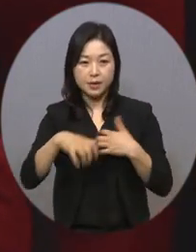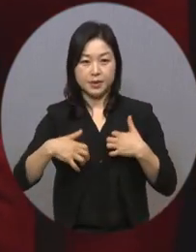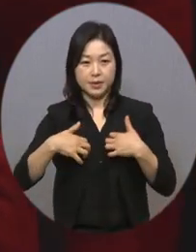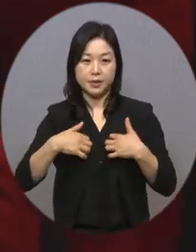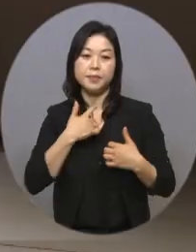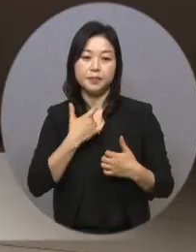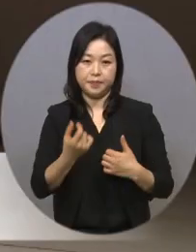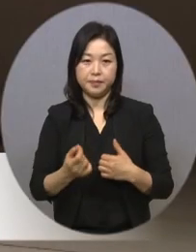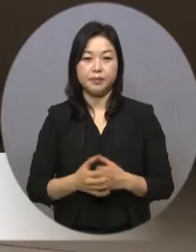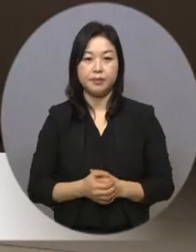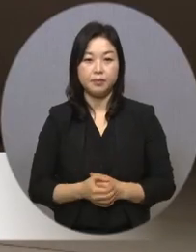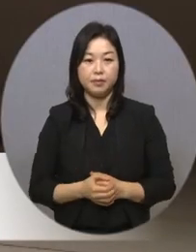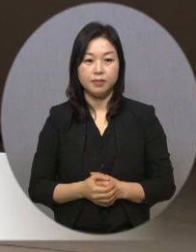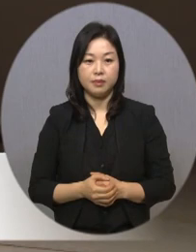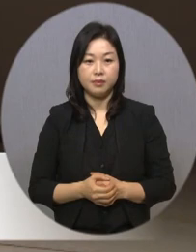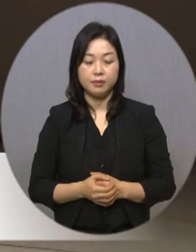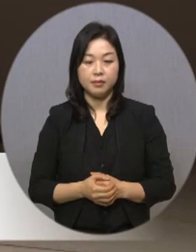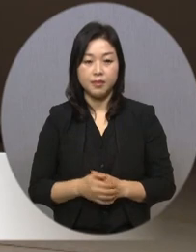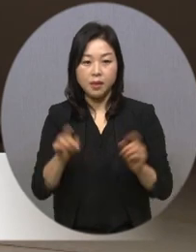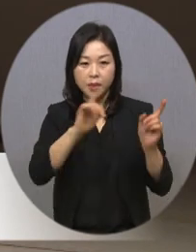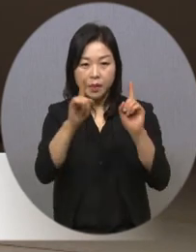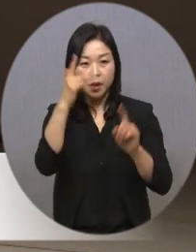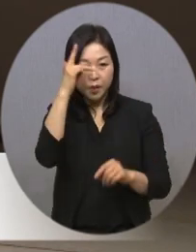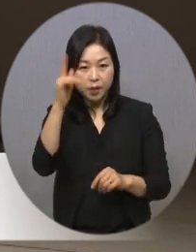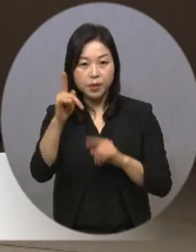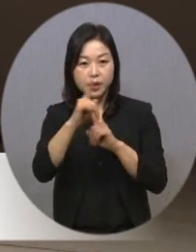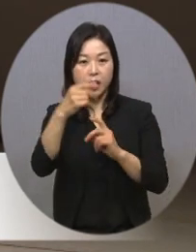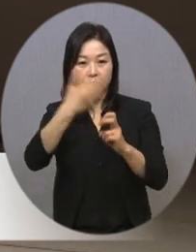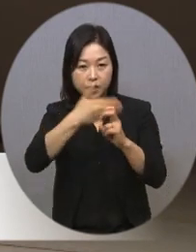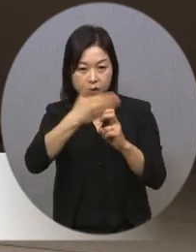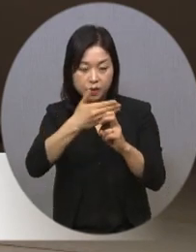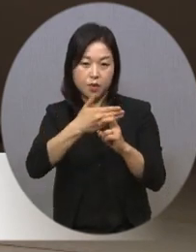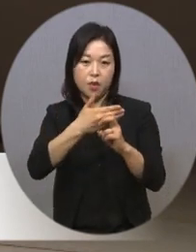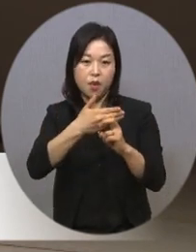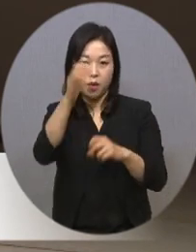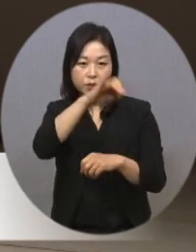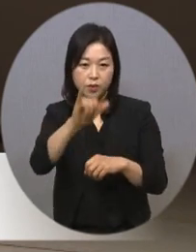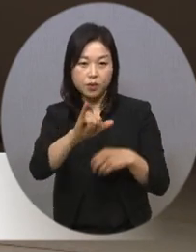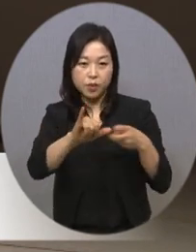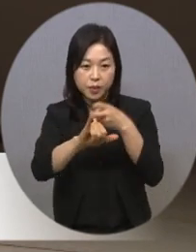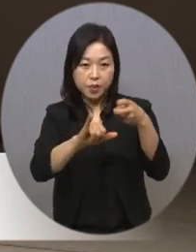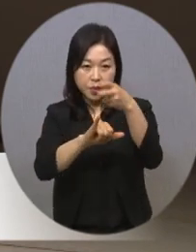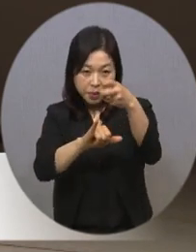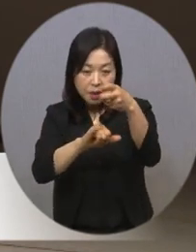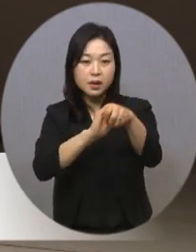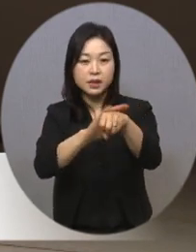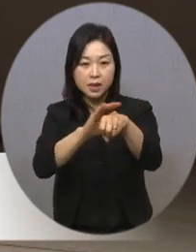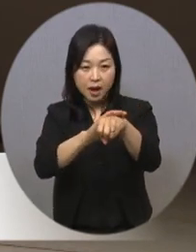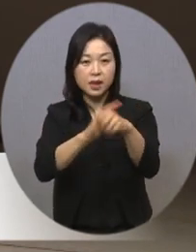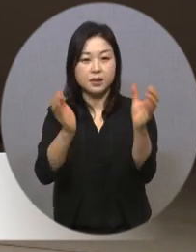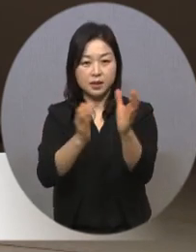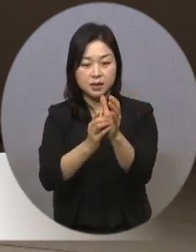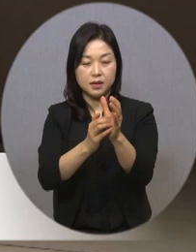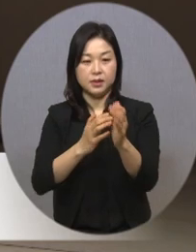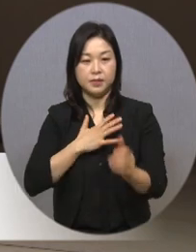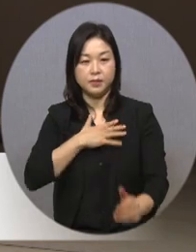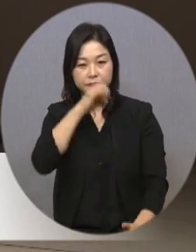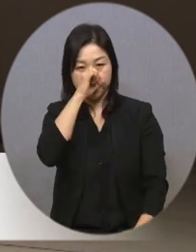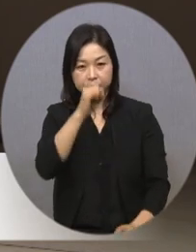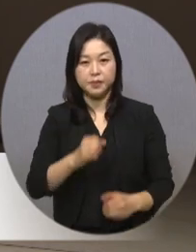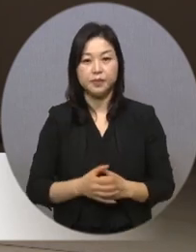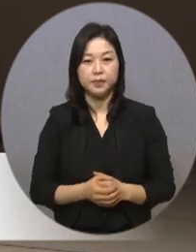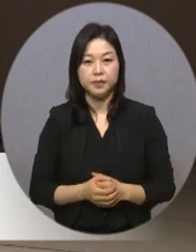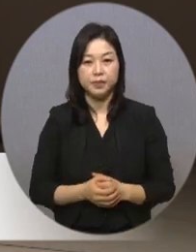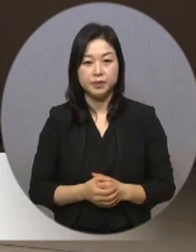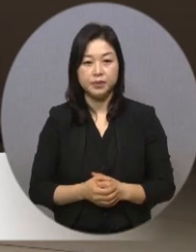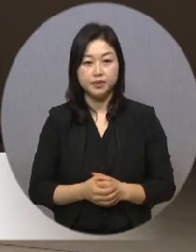즐깁니다. 으라차차 코리아 미디어 국토대장정이 이렇게 성황리에 끝나게 되어서 너무 기분이